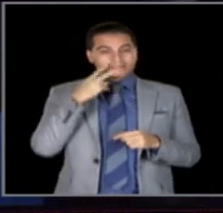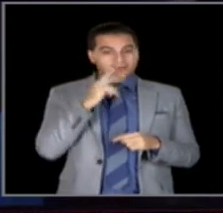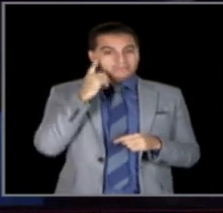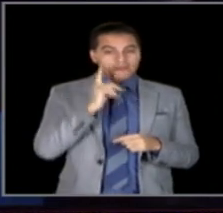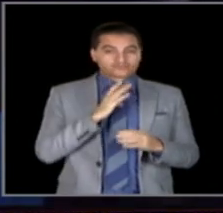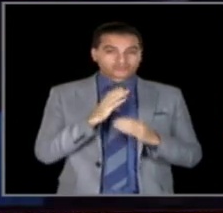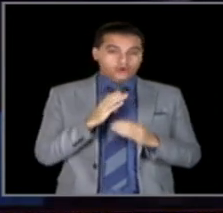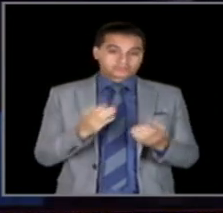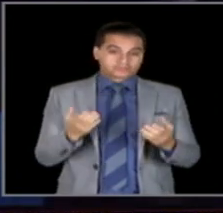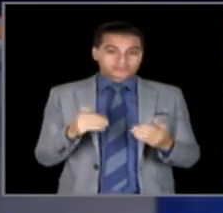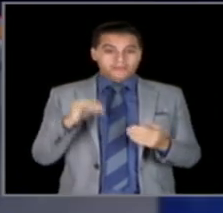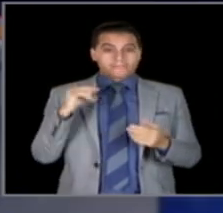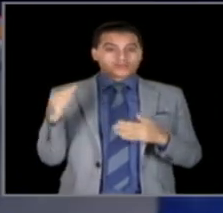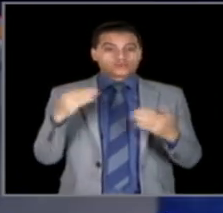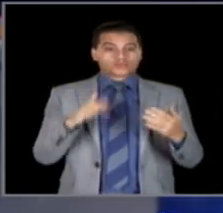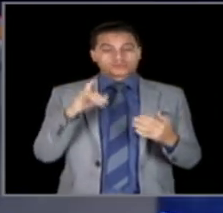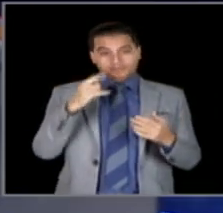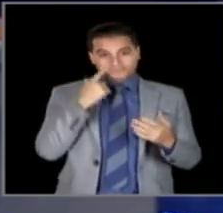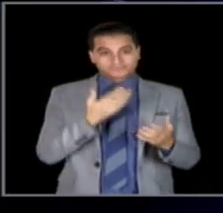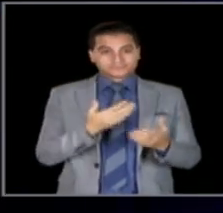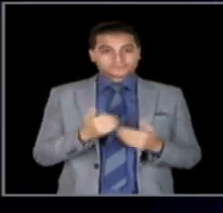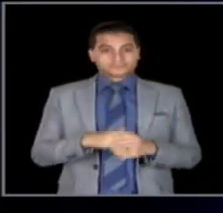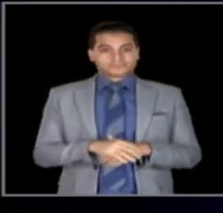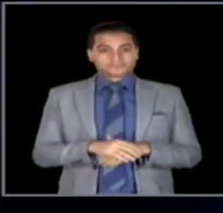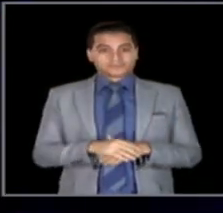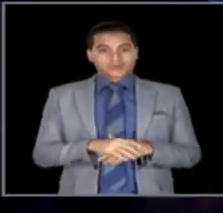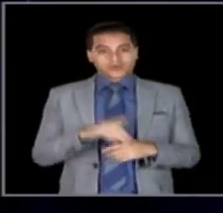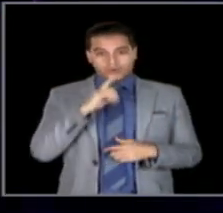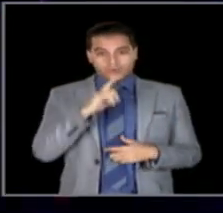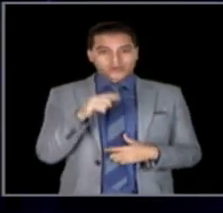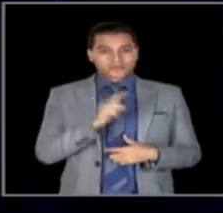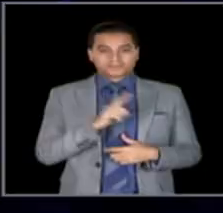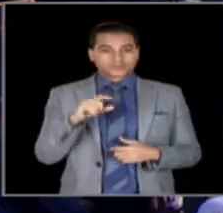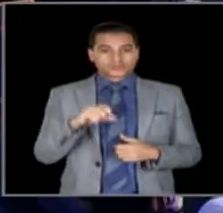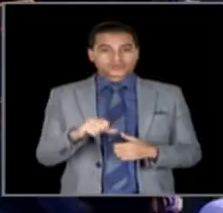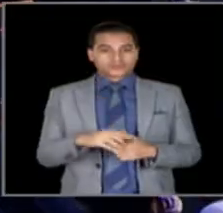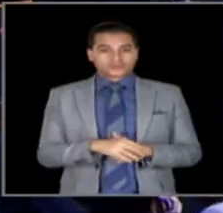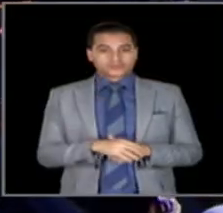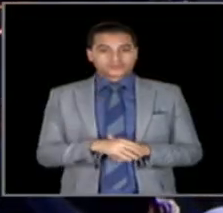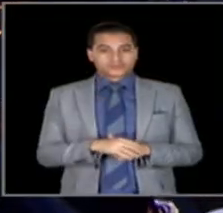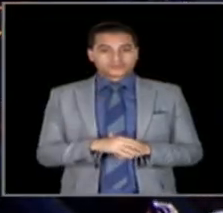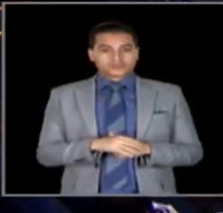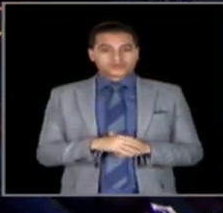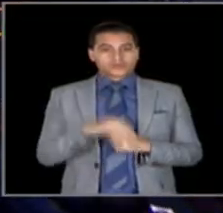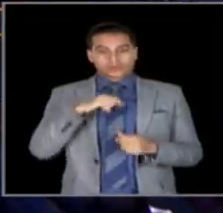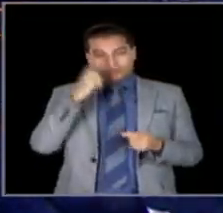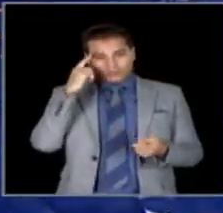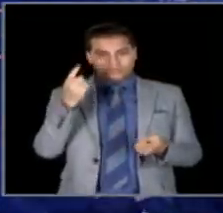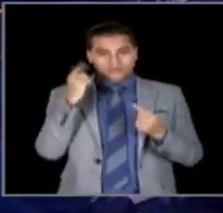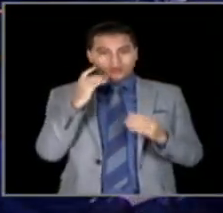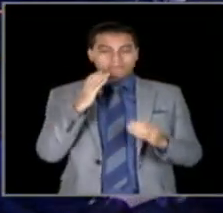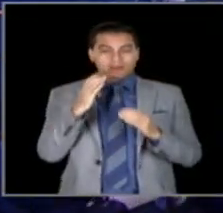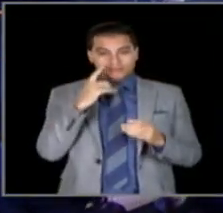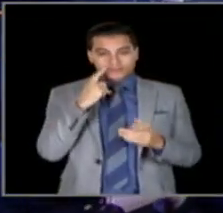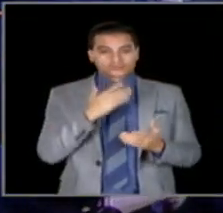جاوبتش عليها. محمد حسام يا سليم من فضلك انضم لينا، ولكن مش وحش. وانت هتستغرب من الإجابات بقى لما